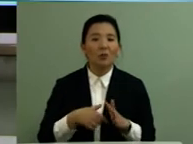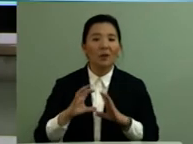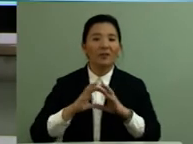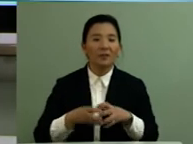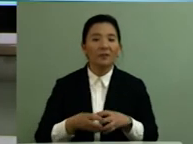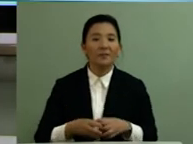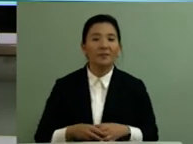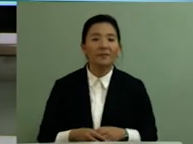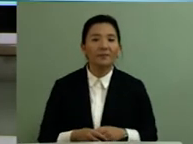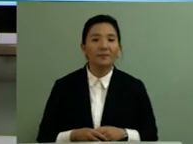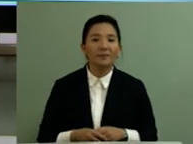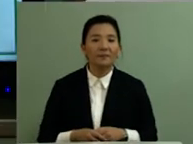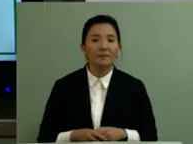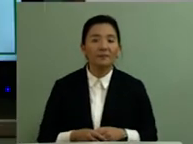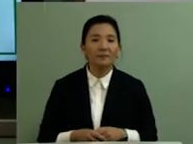планеты.